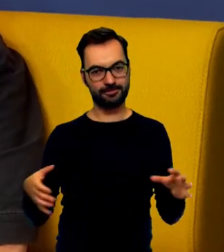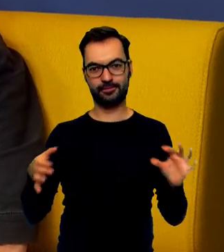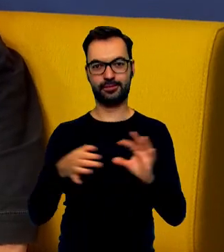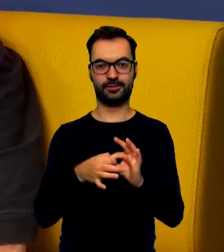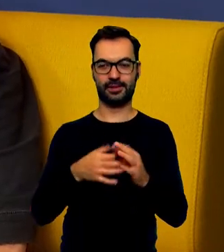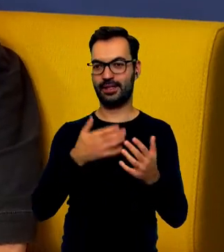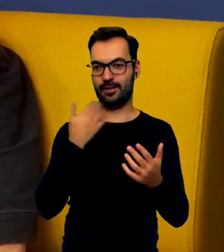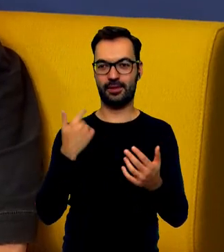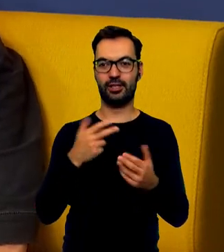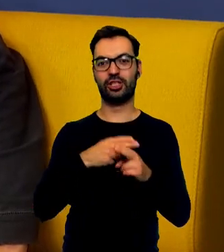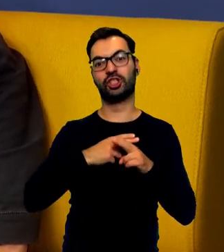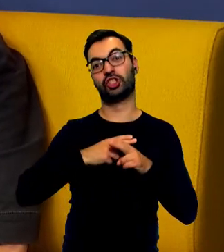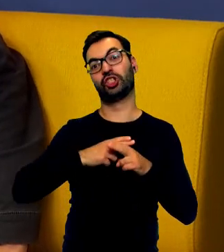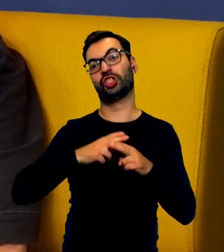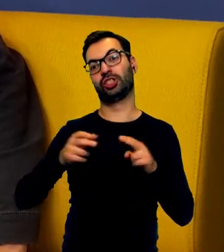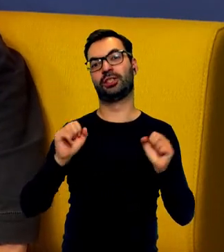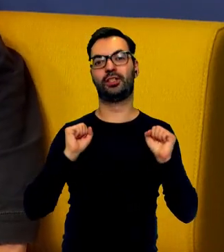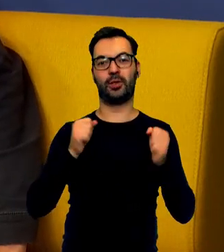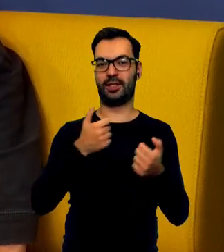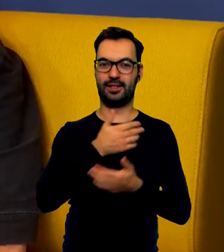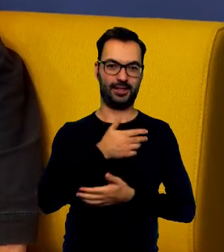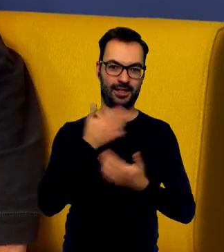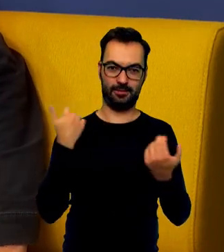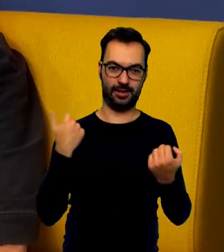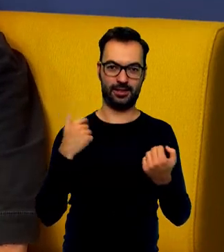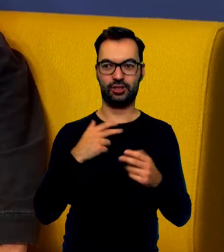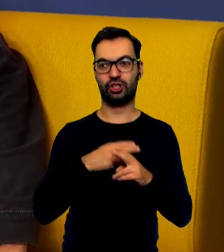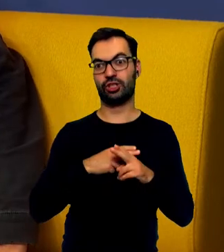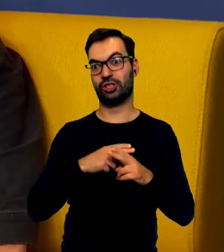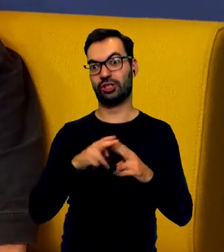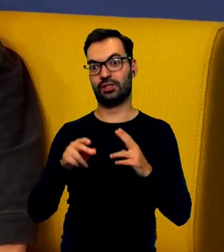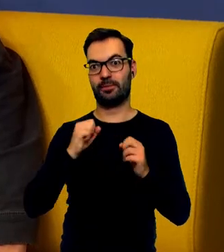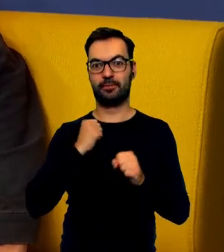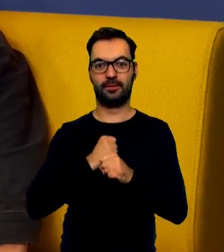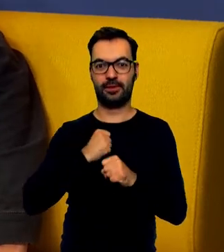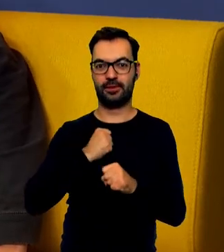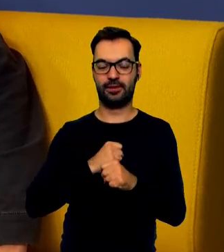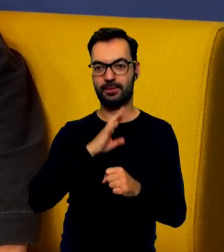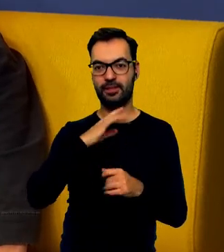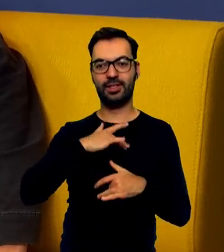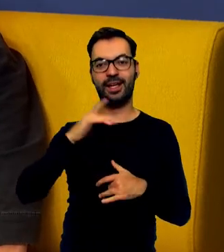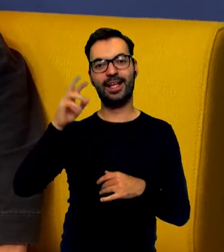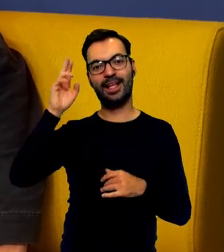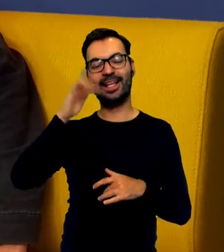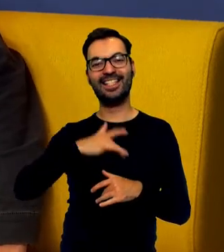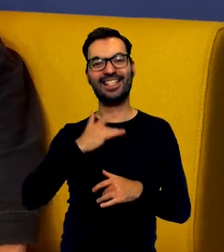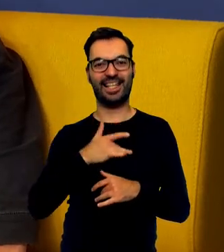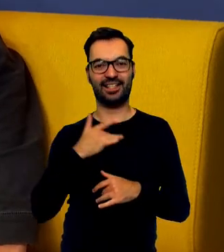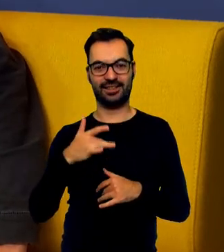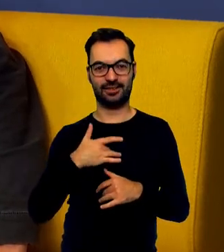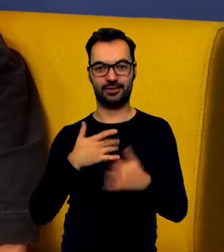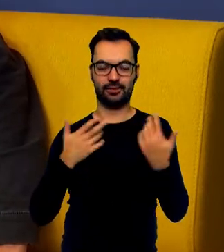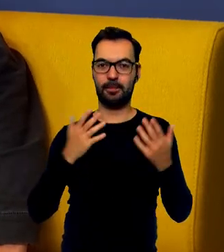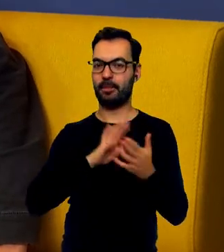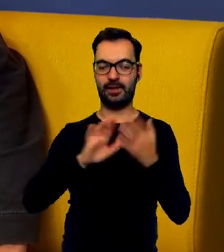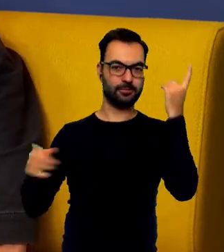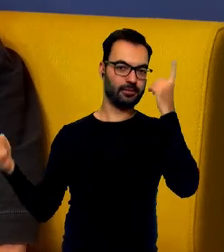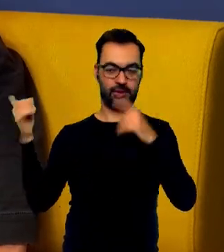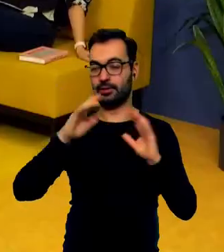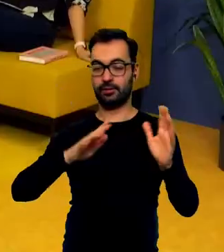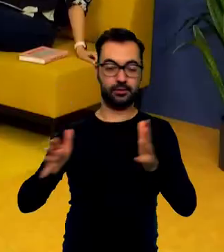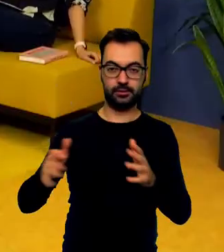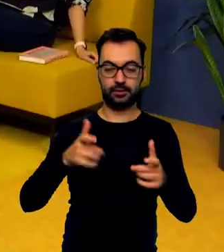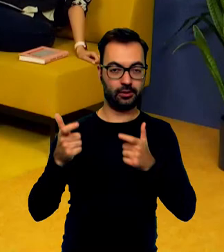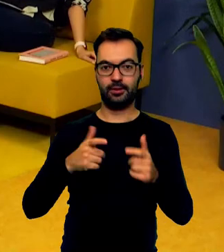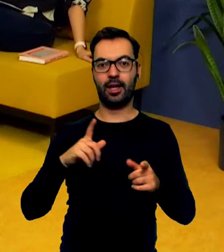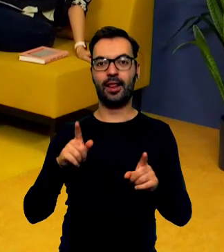nie ma czegoś takiego jak czyste działanie, no chyba że ono jest realizowaniem jakiegoś instynktownego programu, wtedy jest bezrefleksyjne, ale